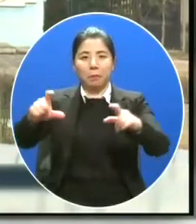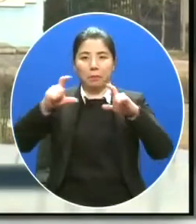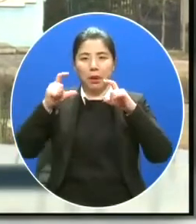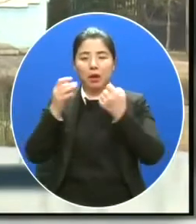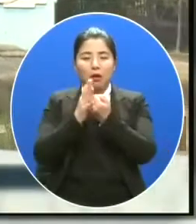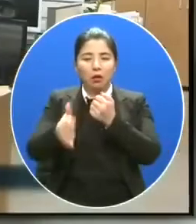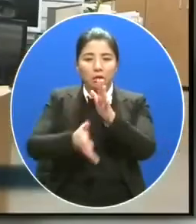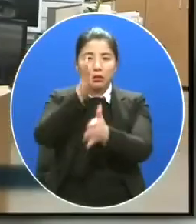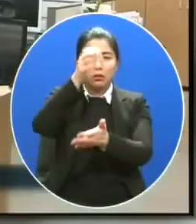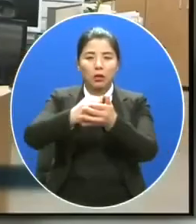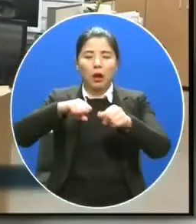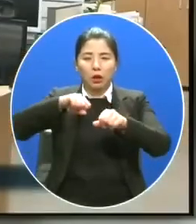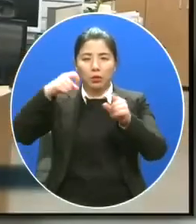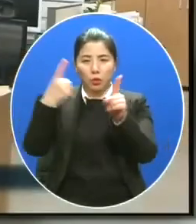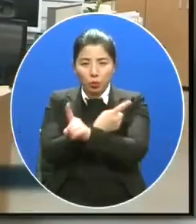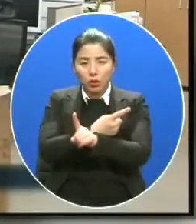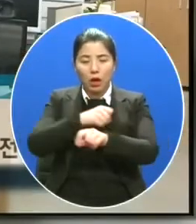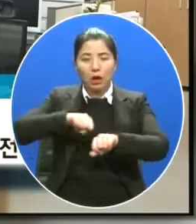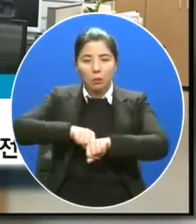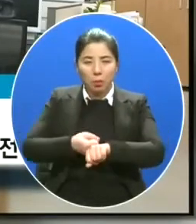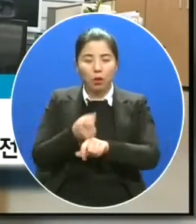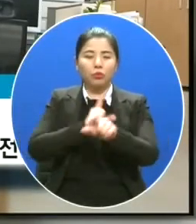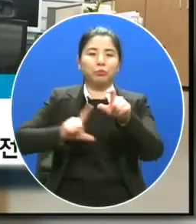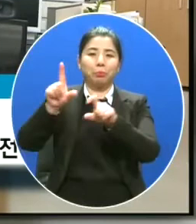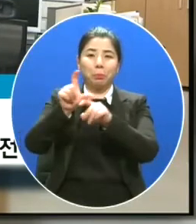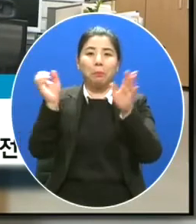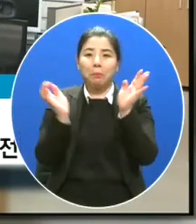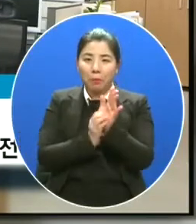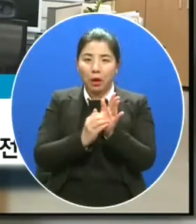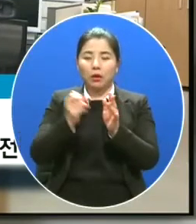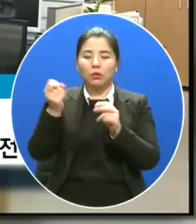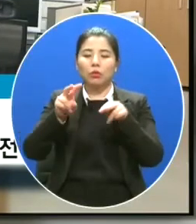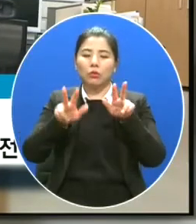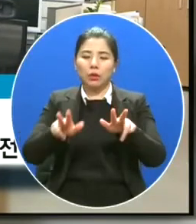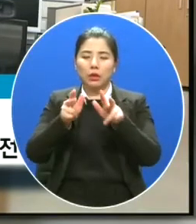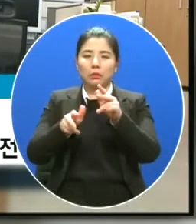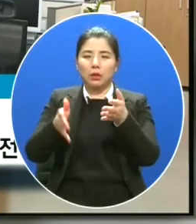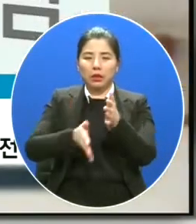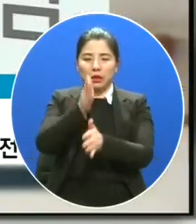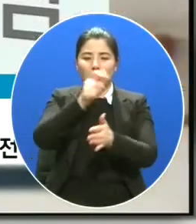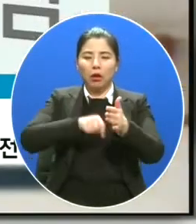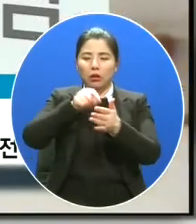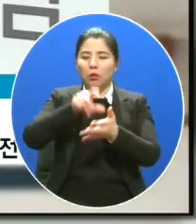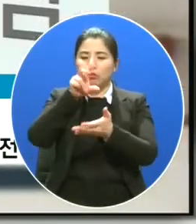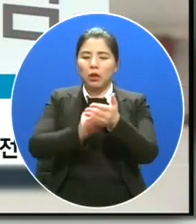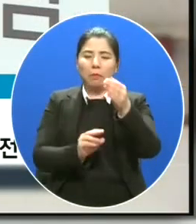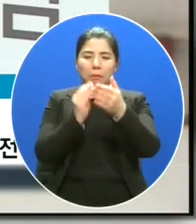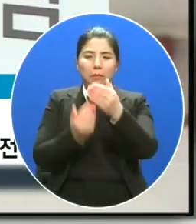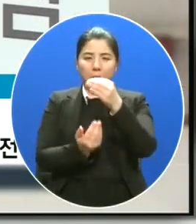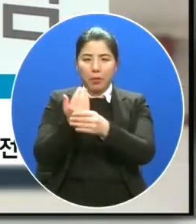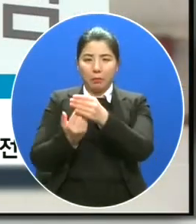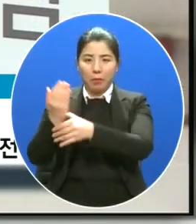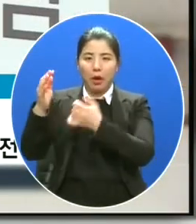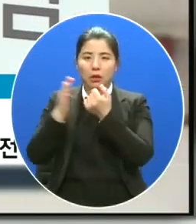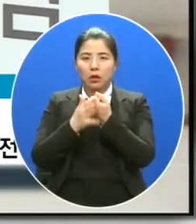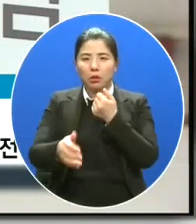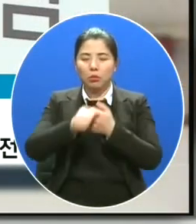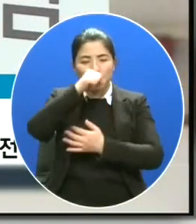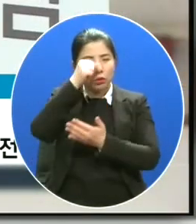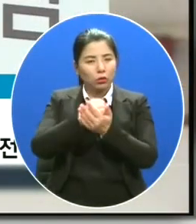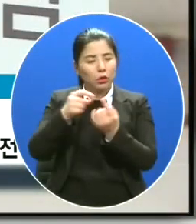나와 시설장 교체라는 중징계 처분을 추가로 받았고 지금도 시설 내 문제가 계속 터져나오고